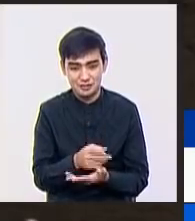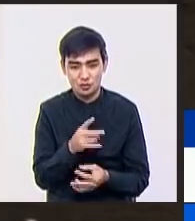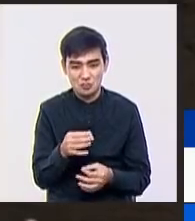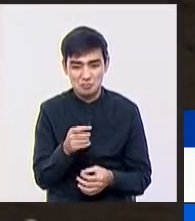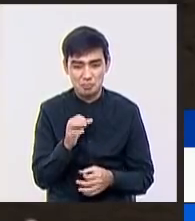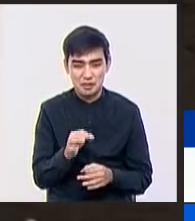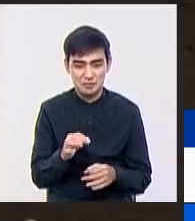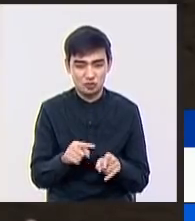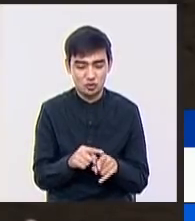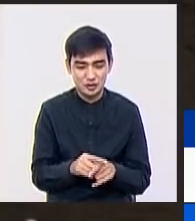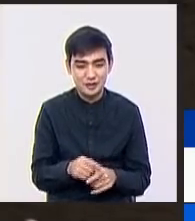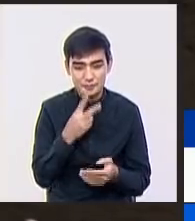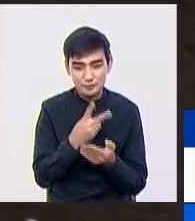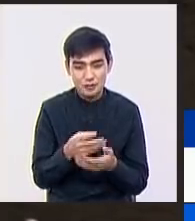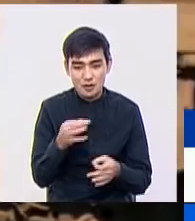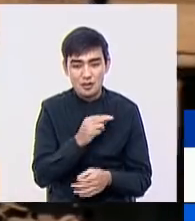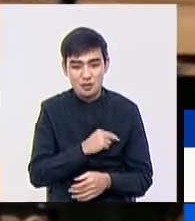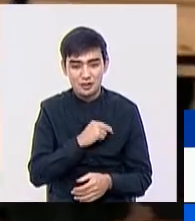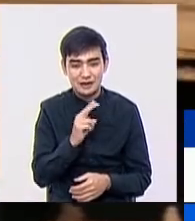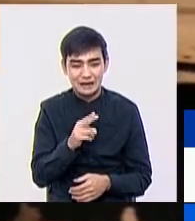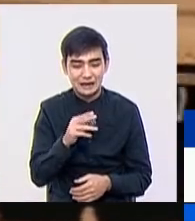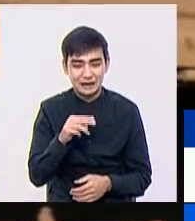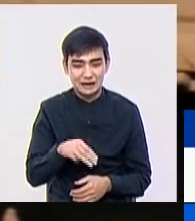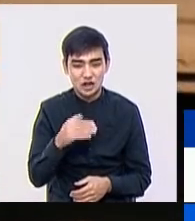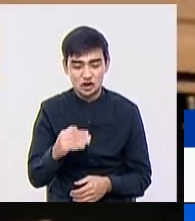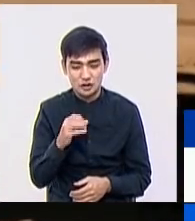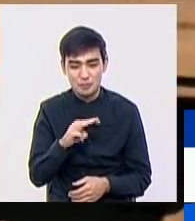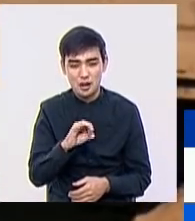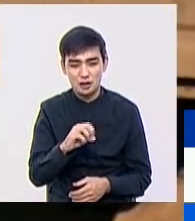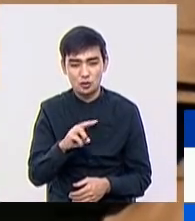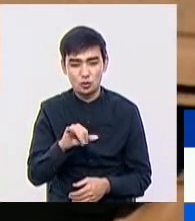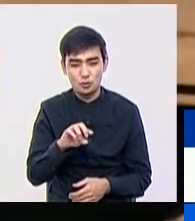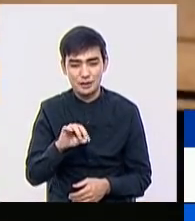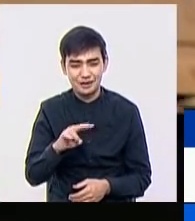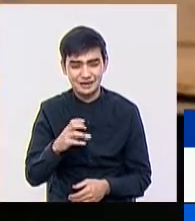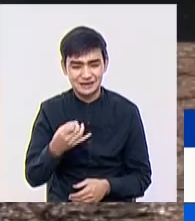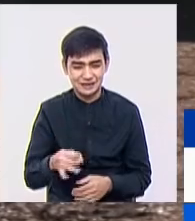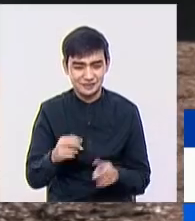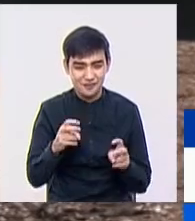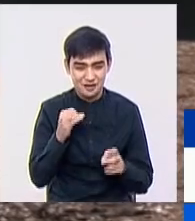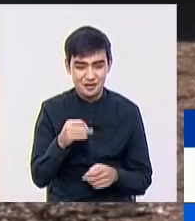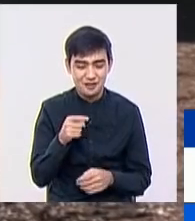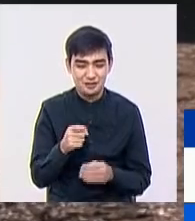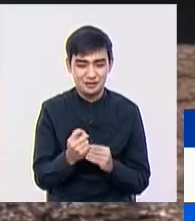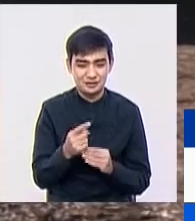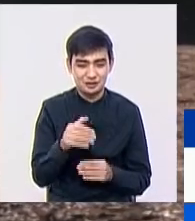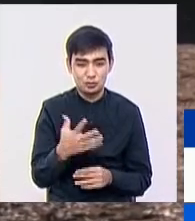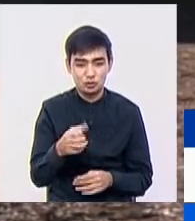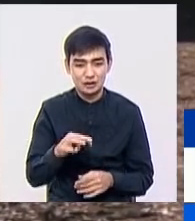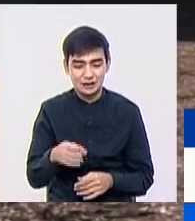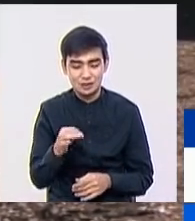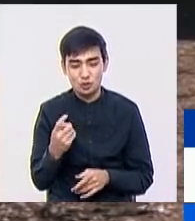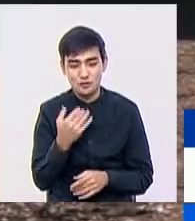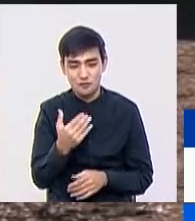тупике, работу которого показали сотрудники КТЖ, реализуют майкубинский уголь за 11,5 тысяч тенге. И он, по словам